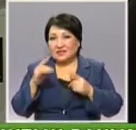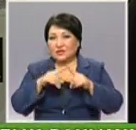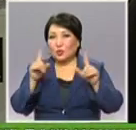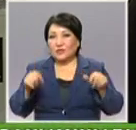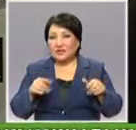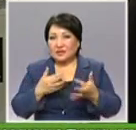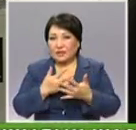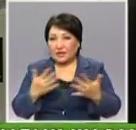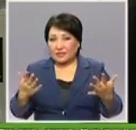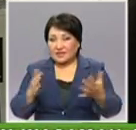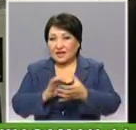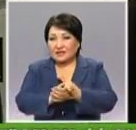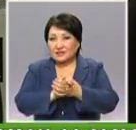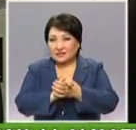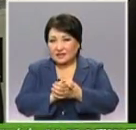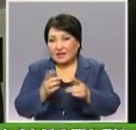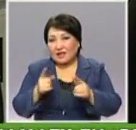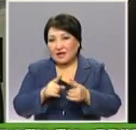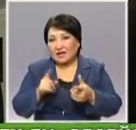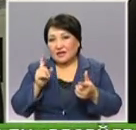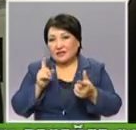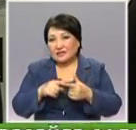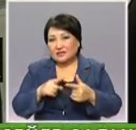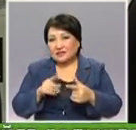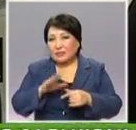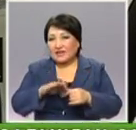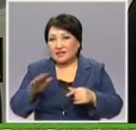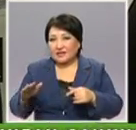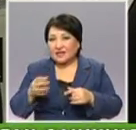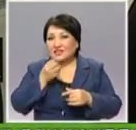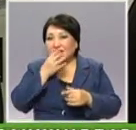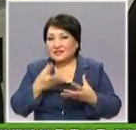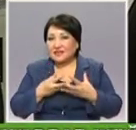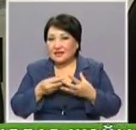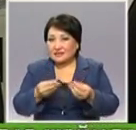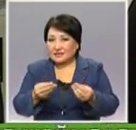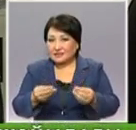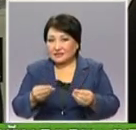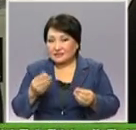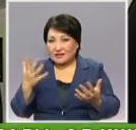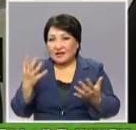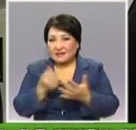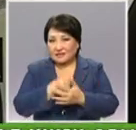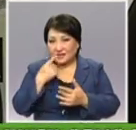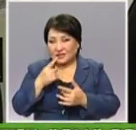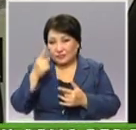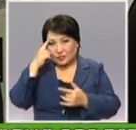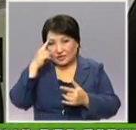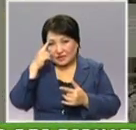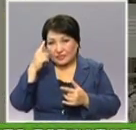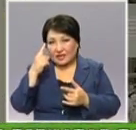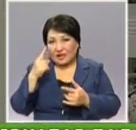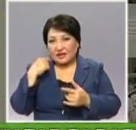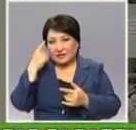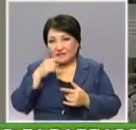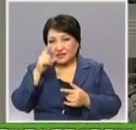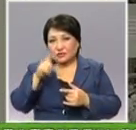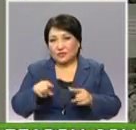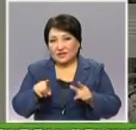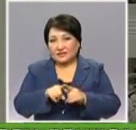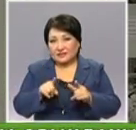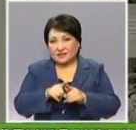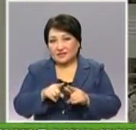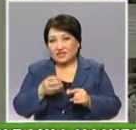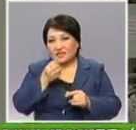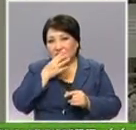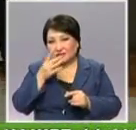ұнады. Балалар жақсы әсер алды деп ойлаймын. Жеке тұлға ретінде ол кісіні тереңірек аз да болса білді. Қара шаңырақ